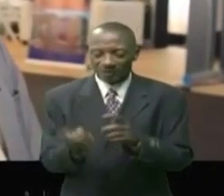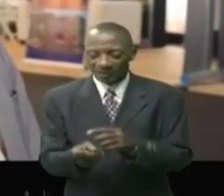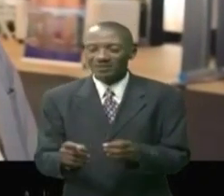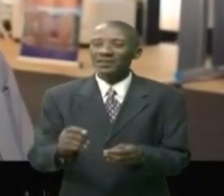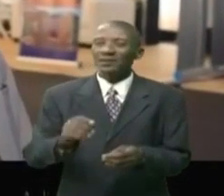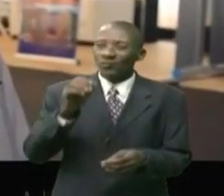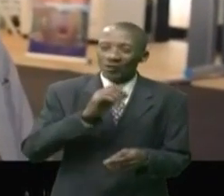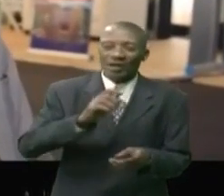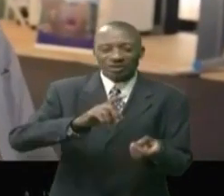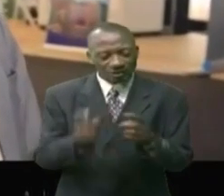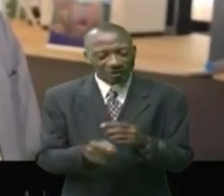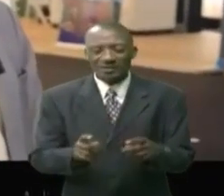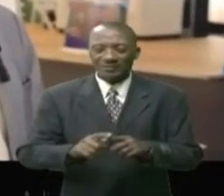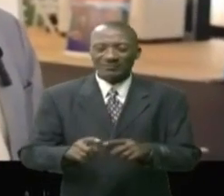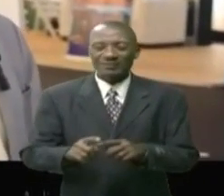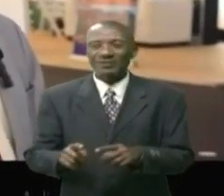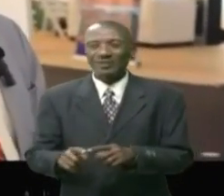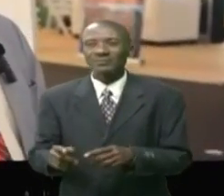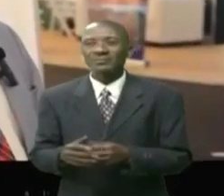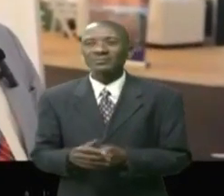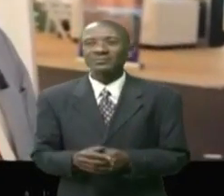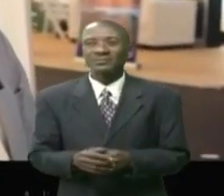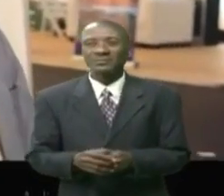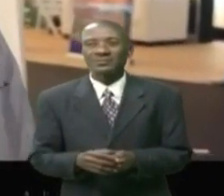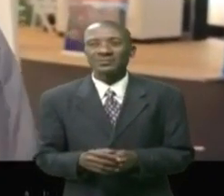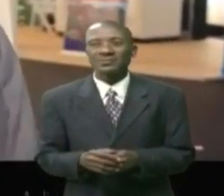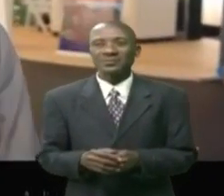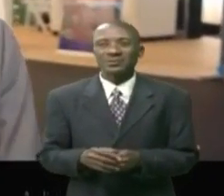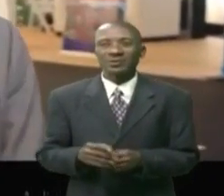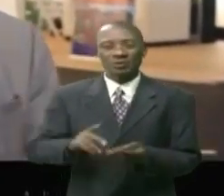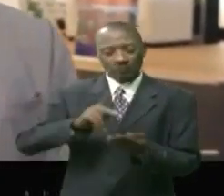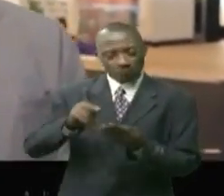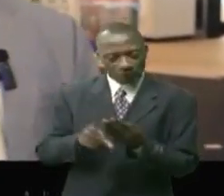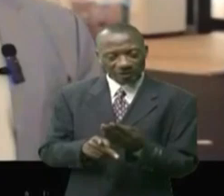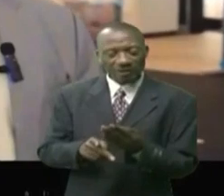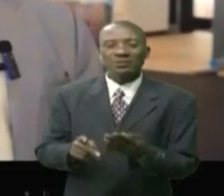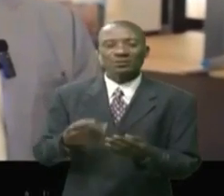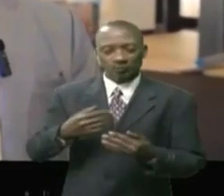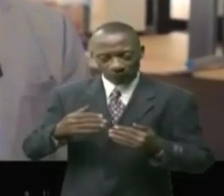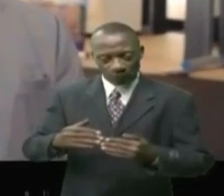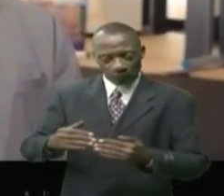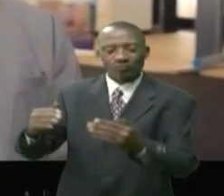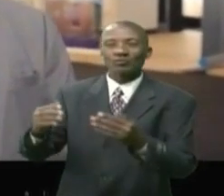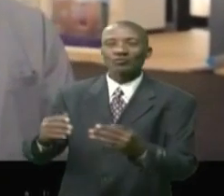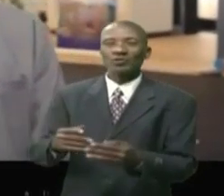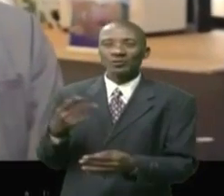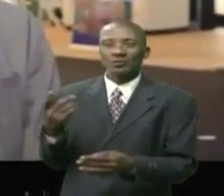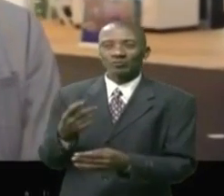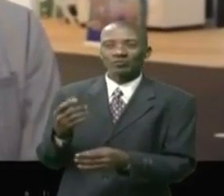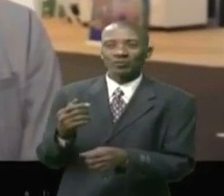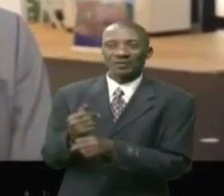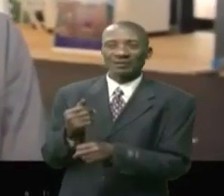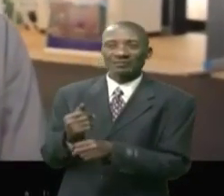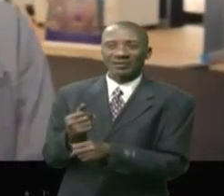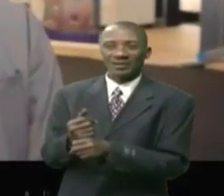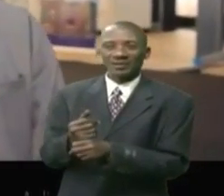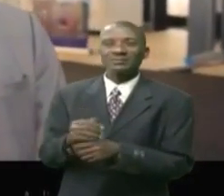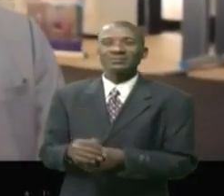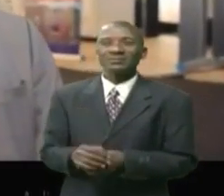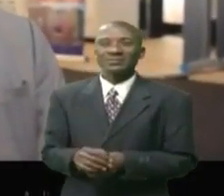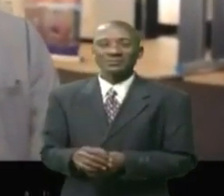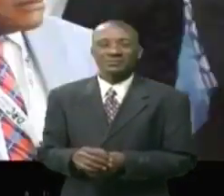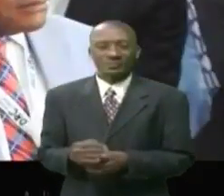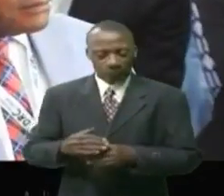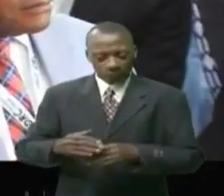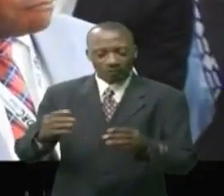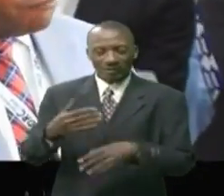de développement pour mettre en œuvre ce projet de production et de transformation de la farine panifiable du